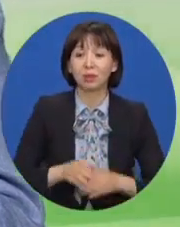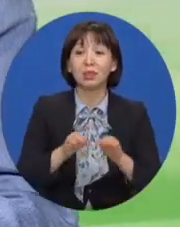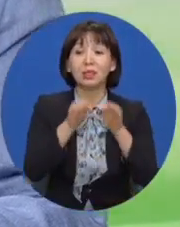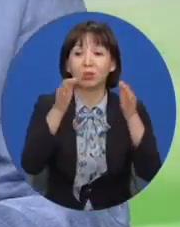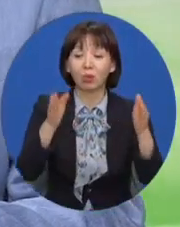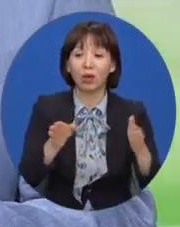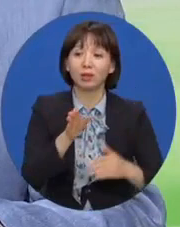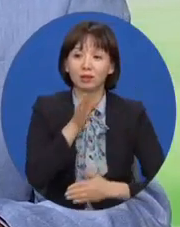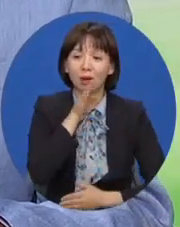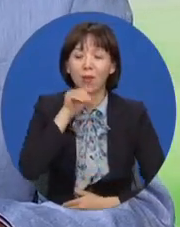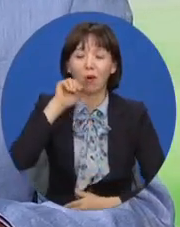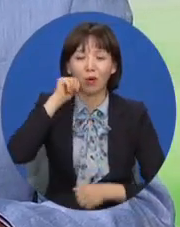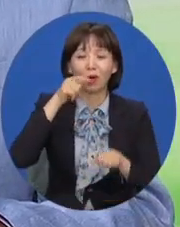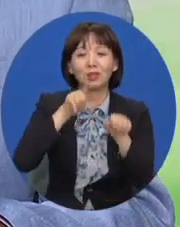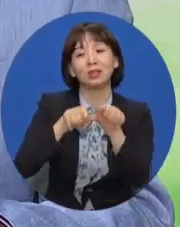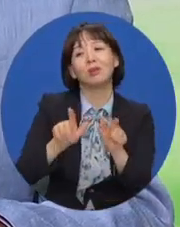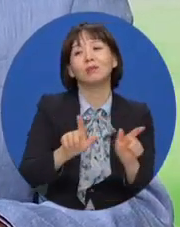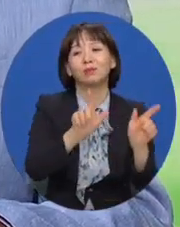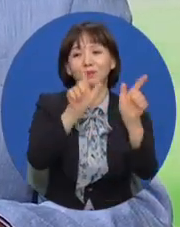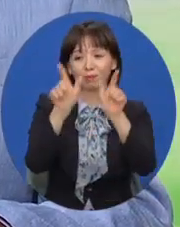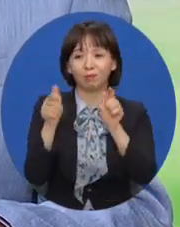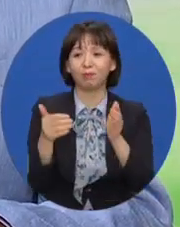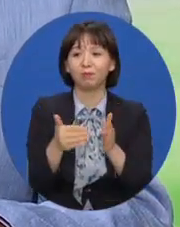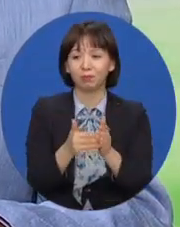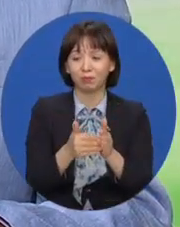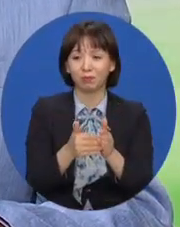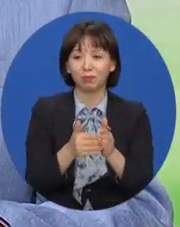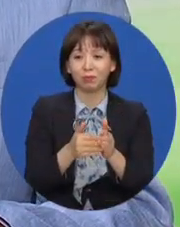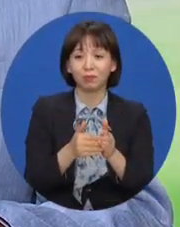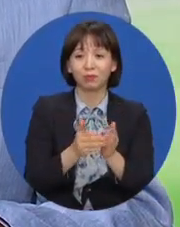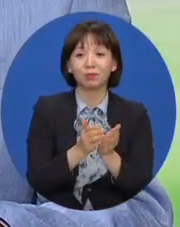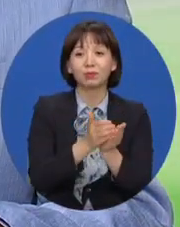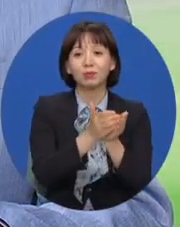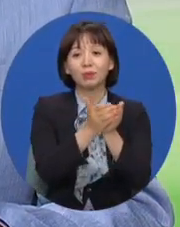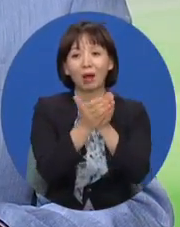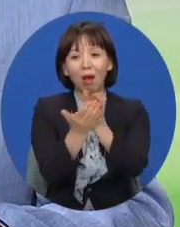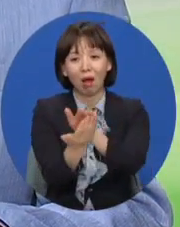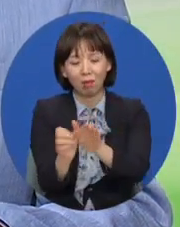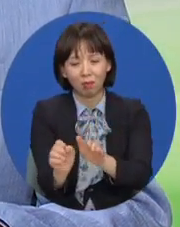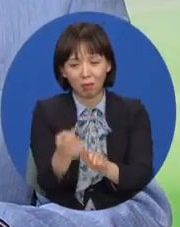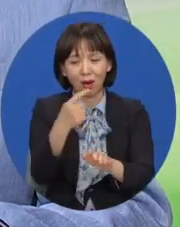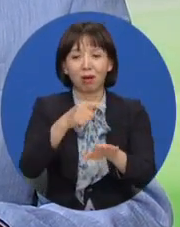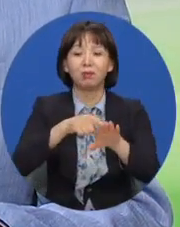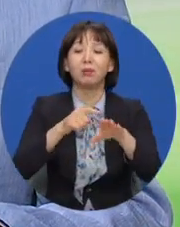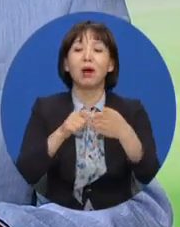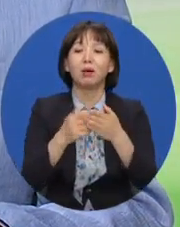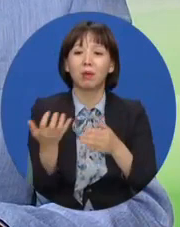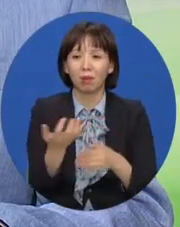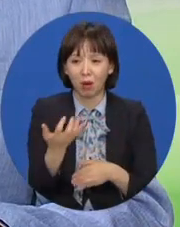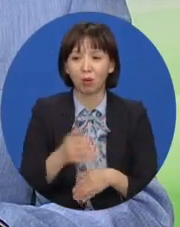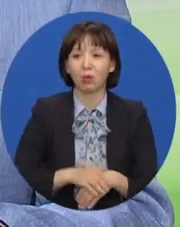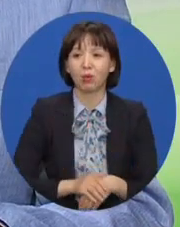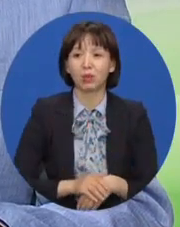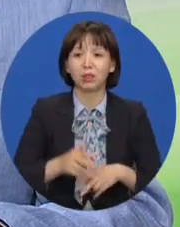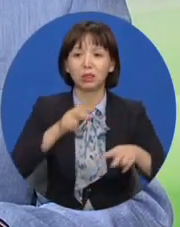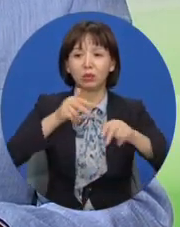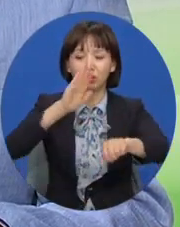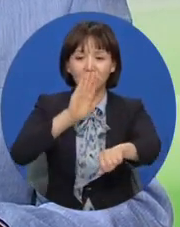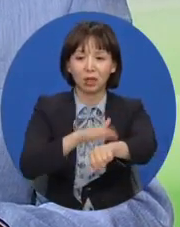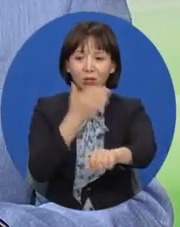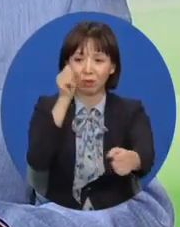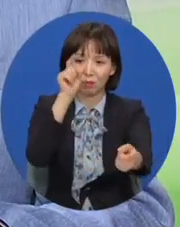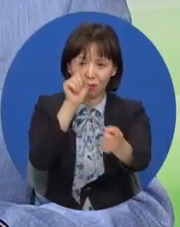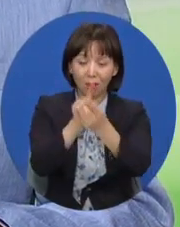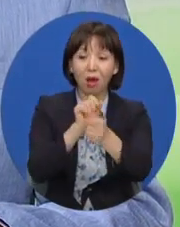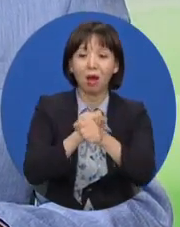참 어려운 시간을 보냈습니다. 세월호 사태에서도 우리는 가슴이 아팠고요. 지도자를 잘못 만나면